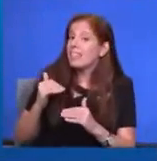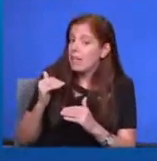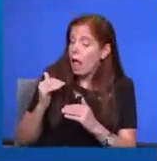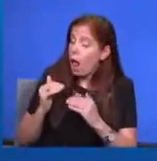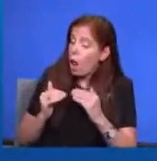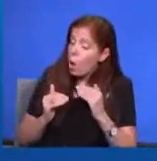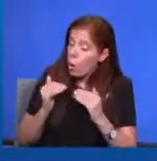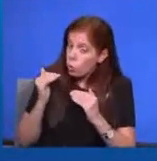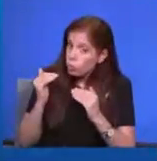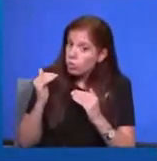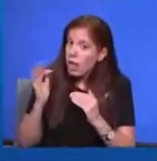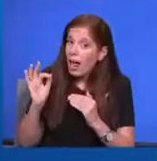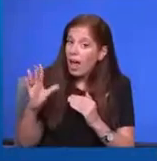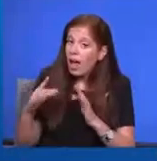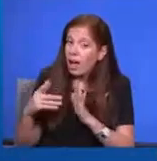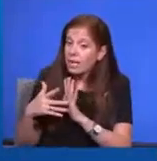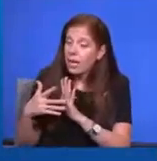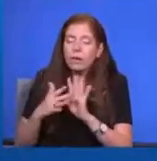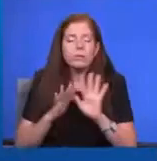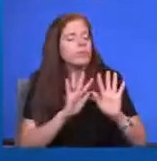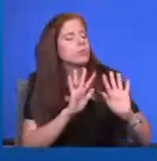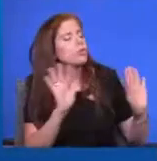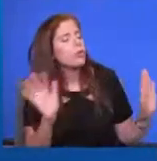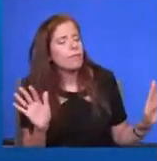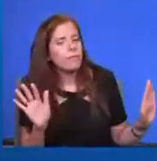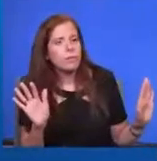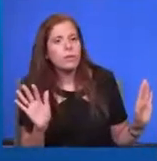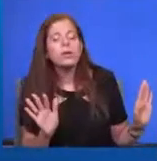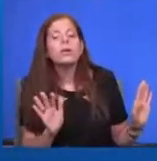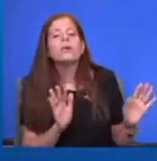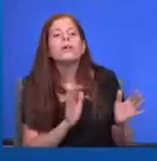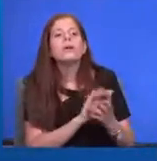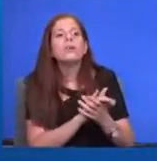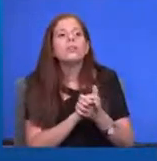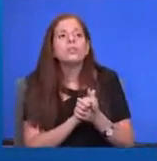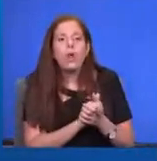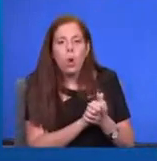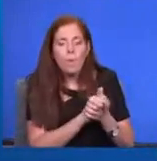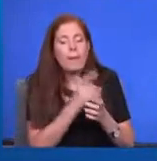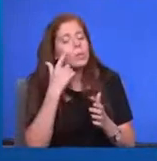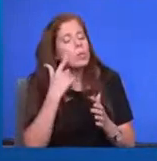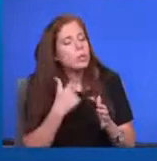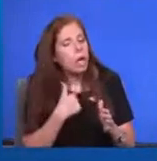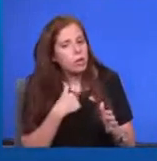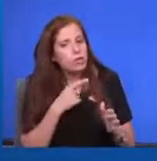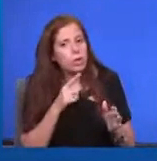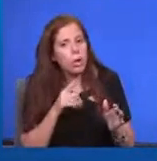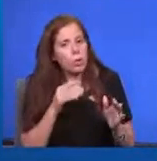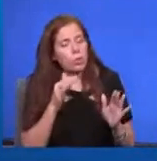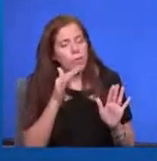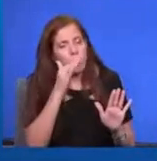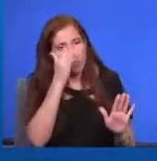שלום, בבקשה, אני יודעת שאנחנו באובר, מקסימום יפלו